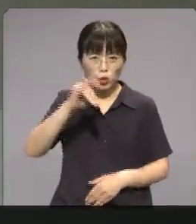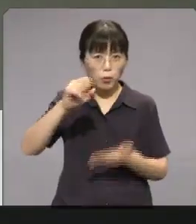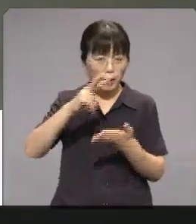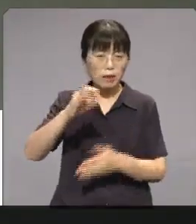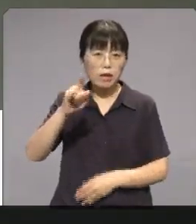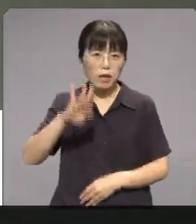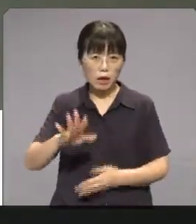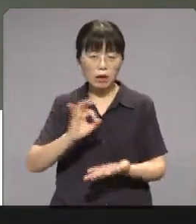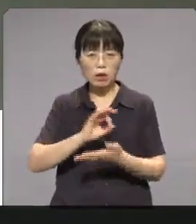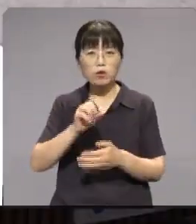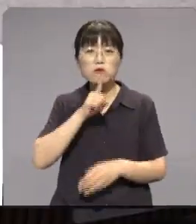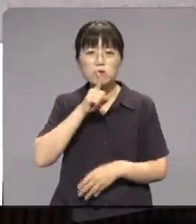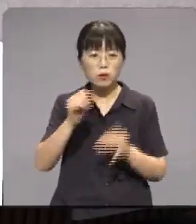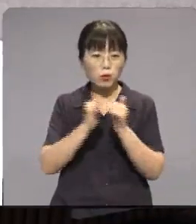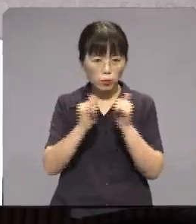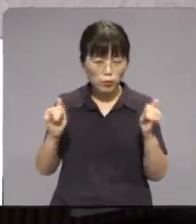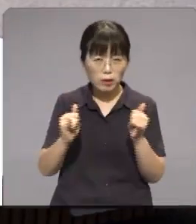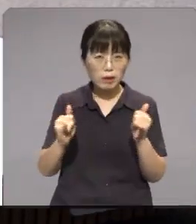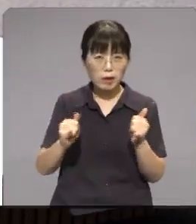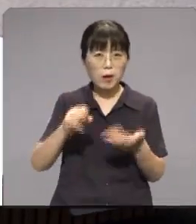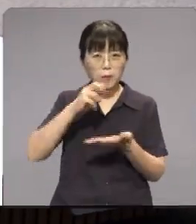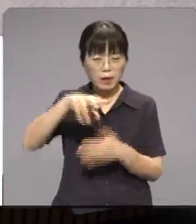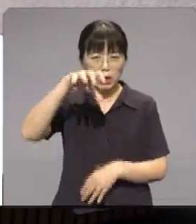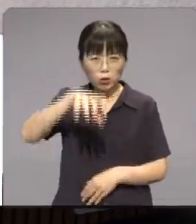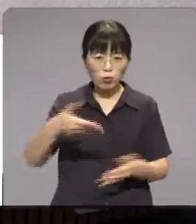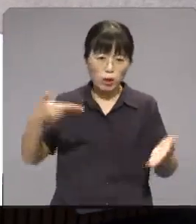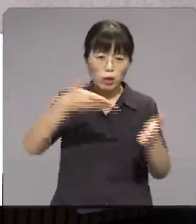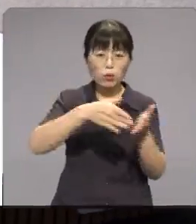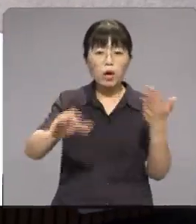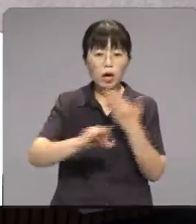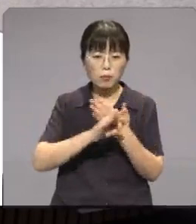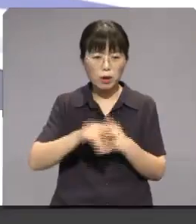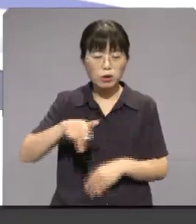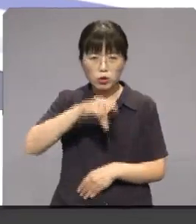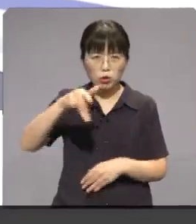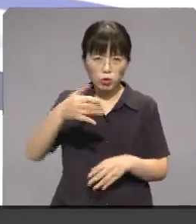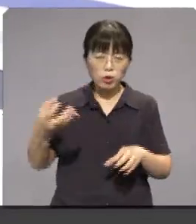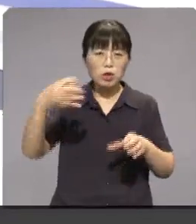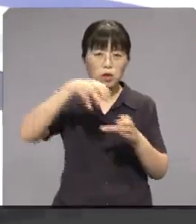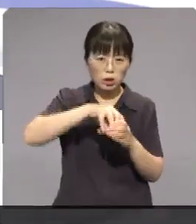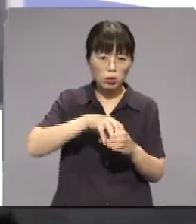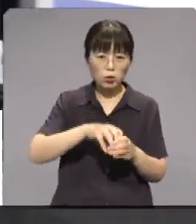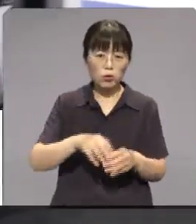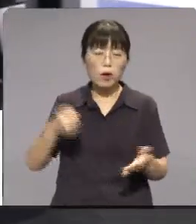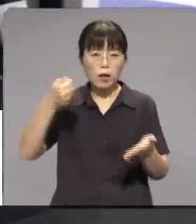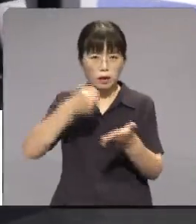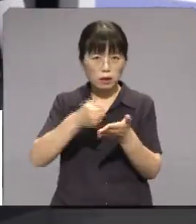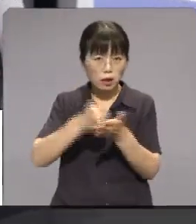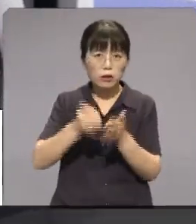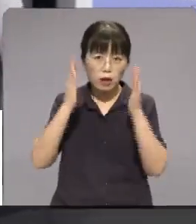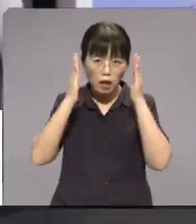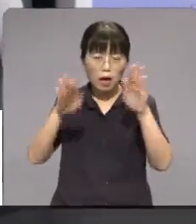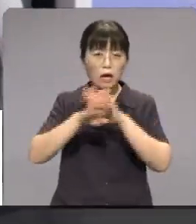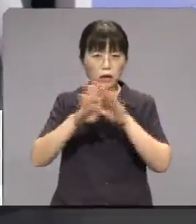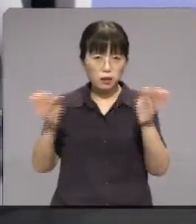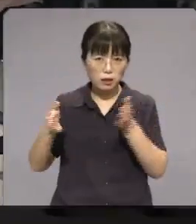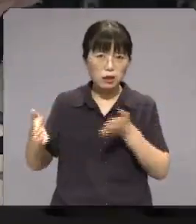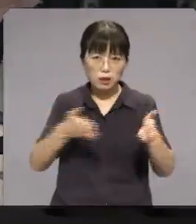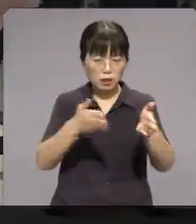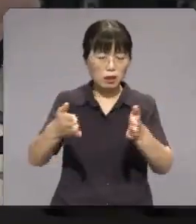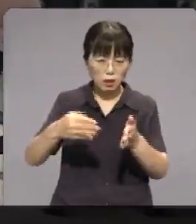앱에서 이용자가 주문한 물건이 배달 거점에 도착하면 드론이 싣고 미리 설정된 하늘길을 따라 옮기는